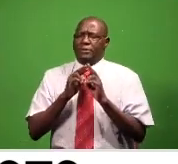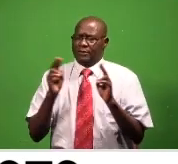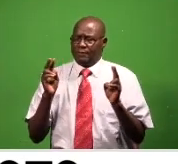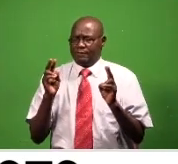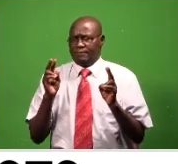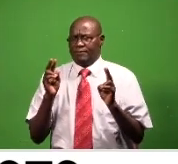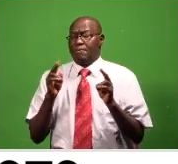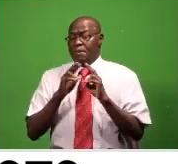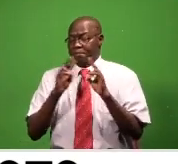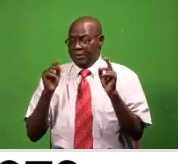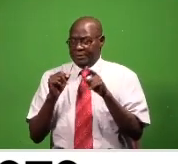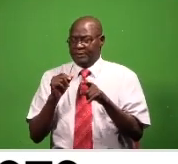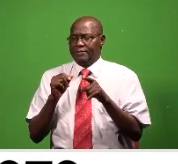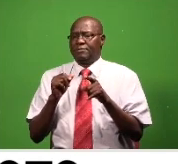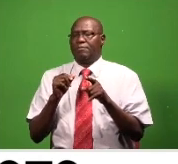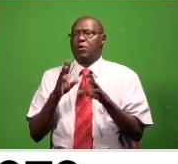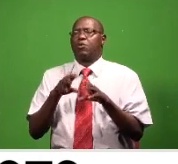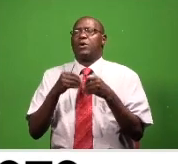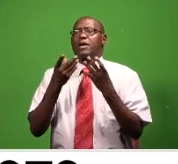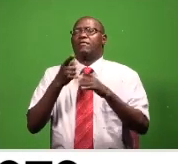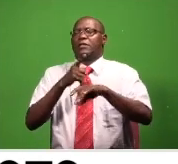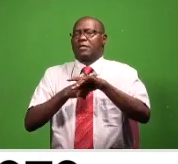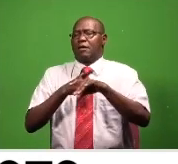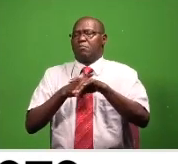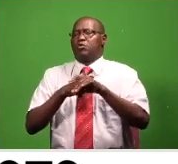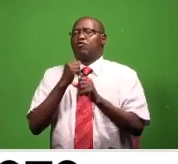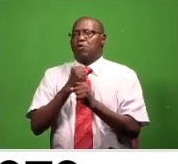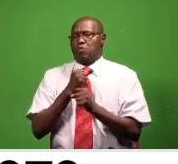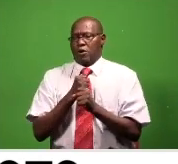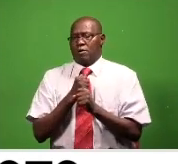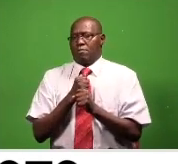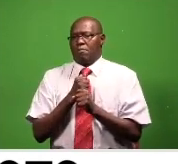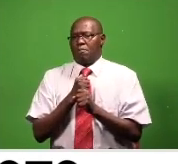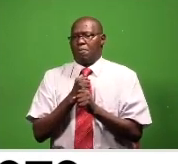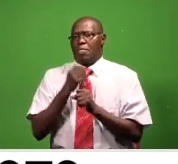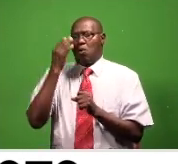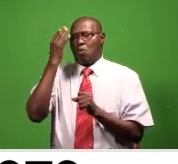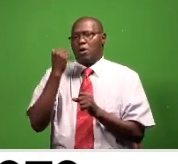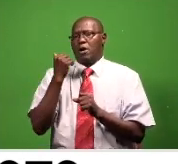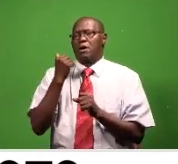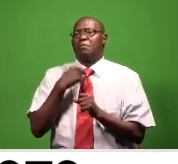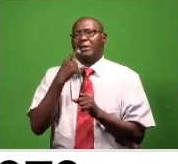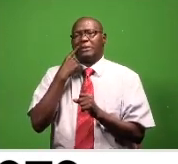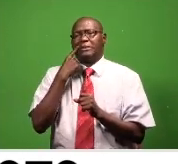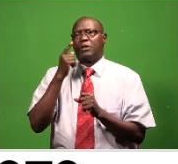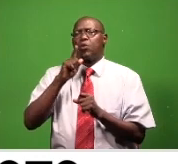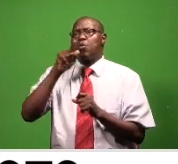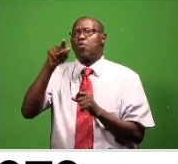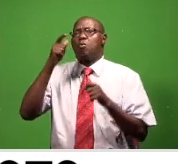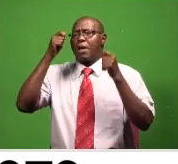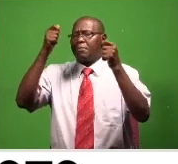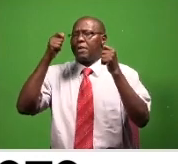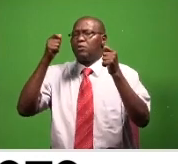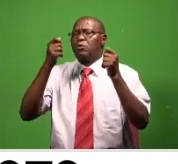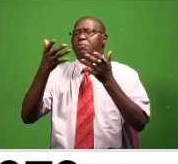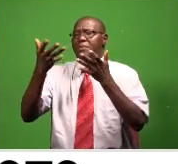Ili hii amani sisi tupatiwe time ya kufanya kazi. Sababu hatujaiona mtu ameenda maandamano akatuletea